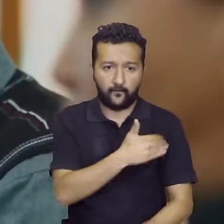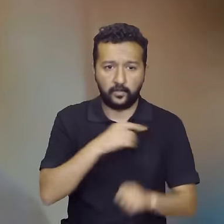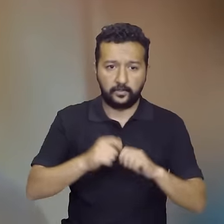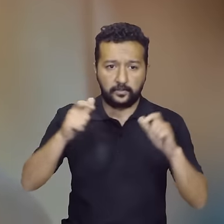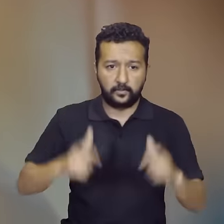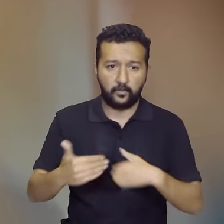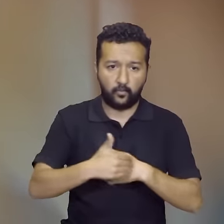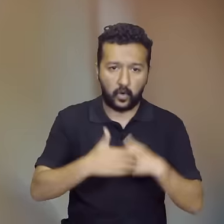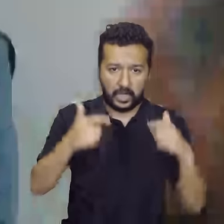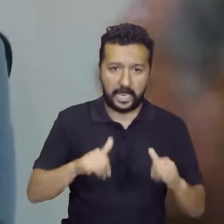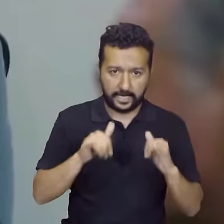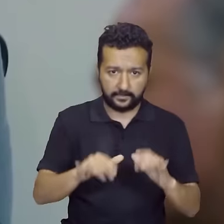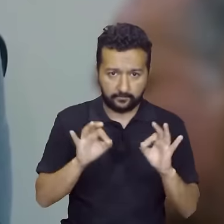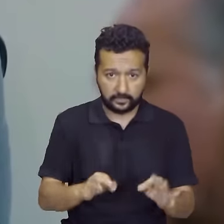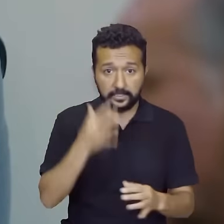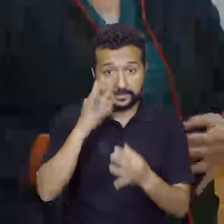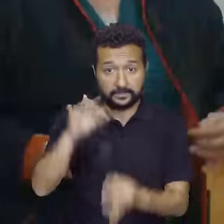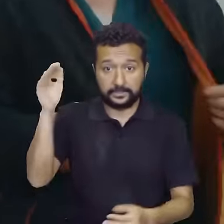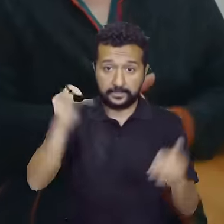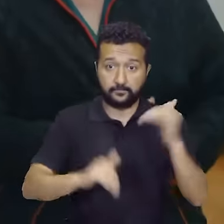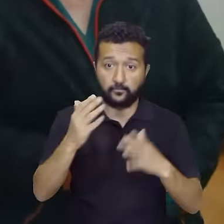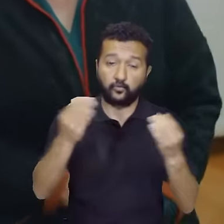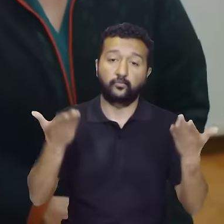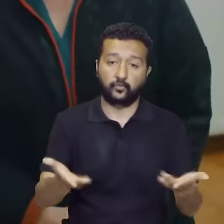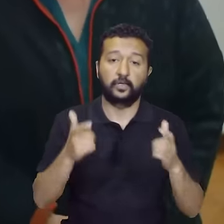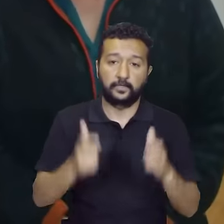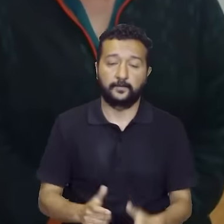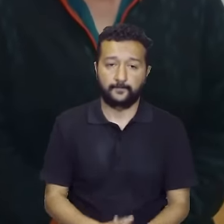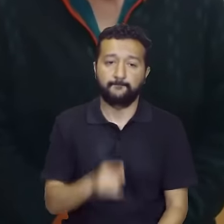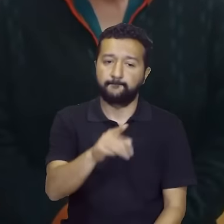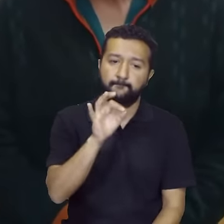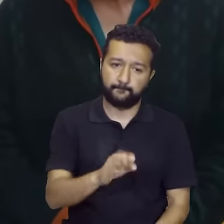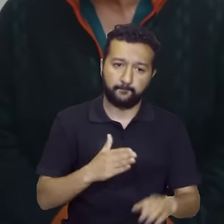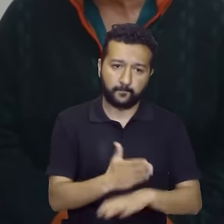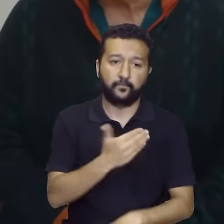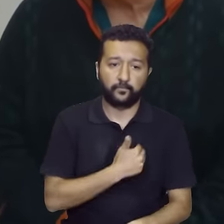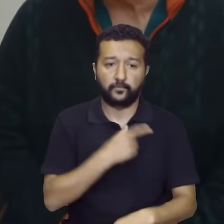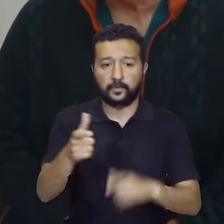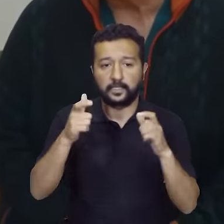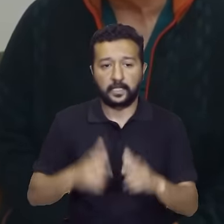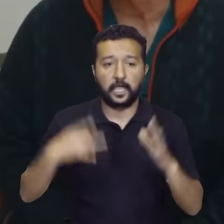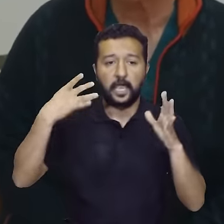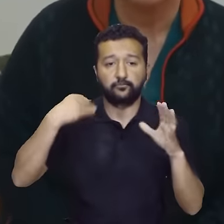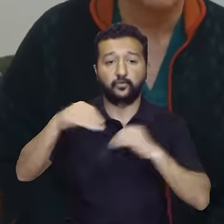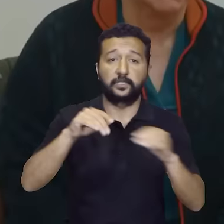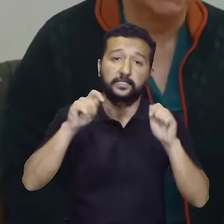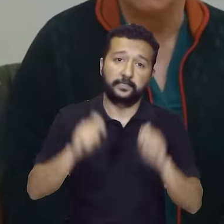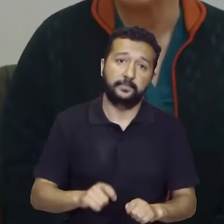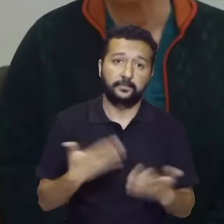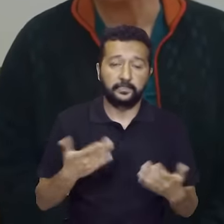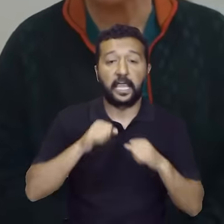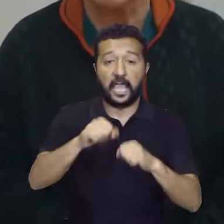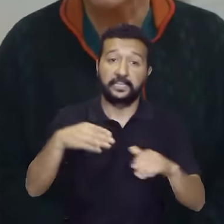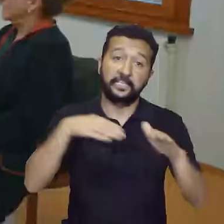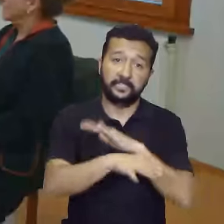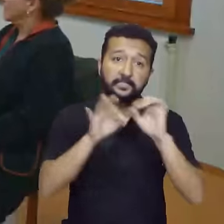Avukatlık bürosuyla muayenehane bir mi? Onca insan girip çıkacak buraya. Ah, tabii ya. Biz zaten burada karpuz kabuğu satacağız. Beygir